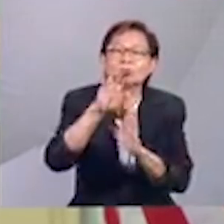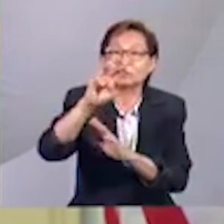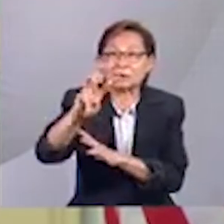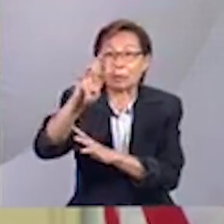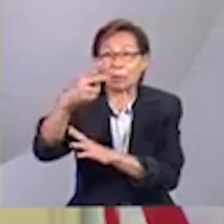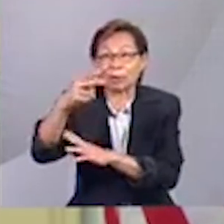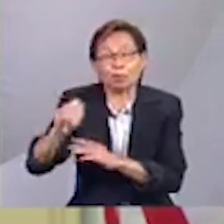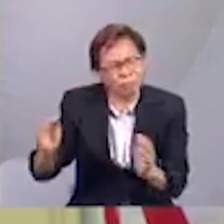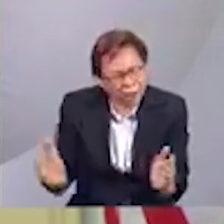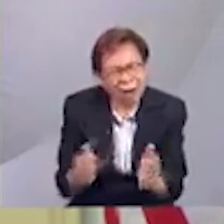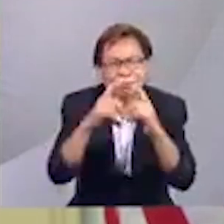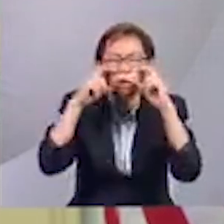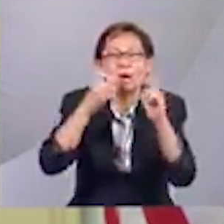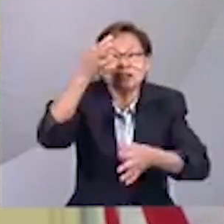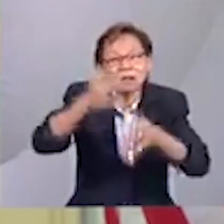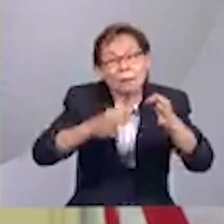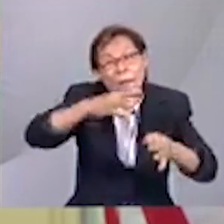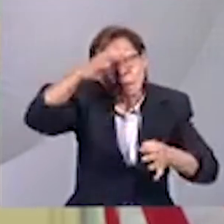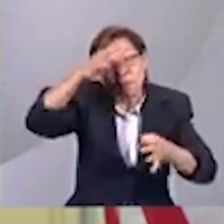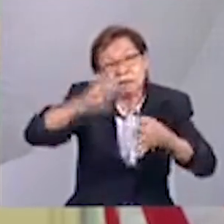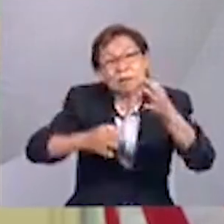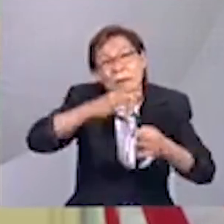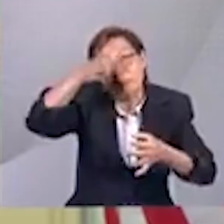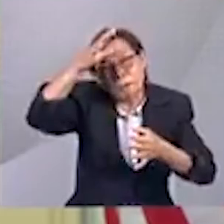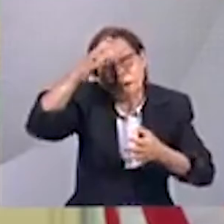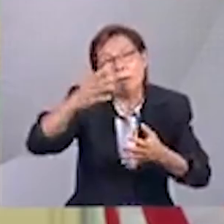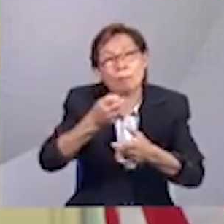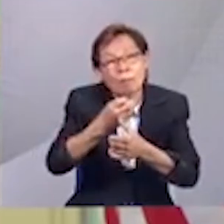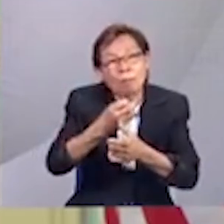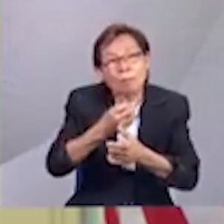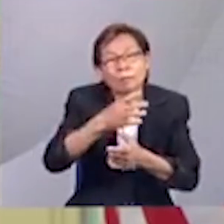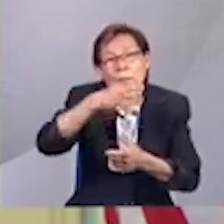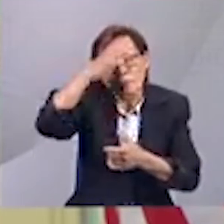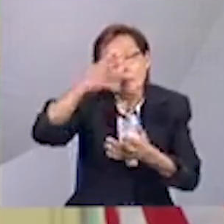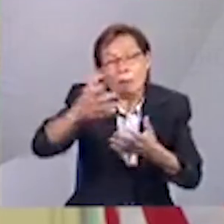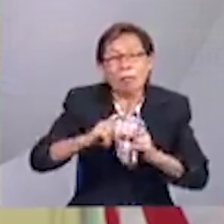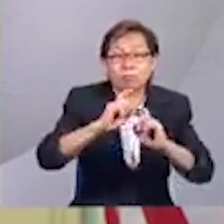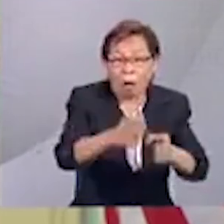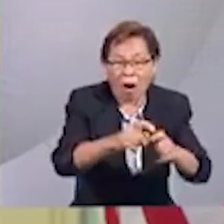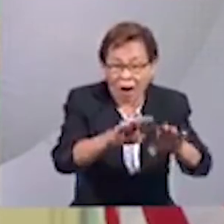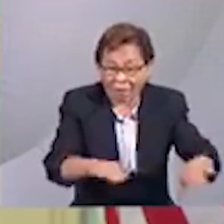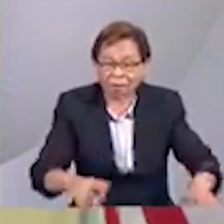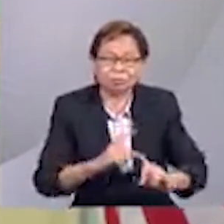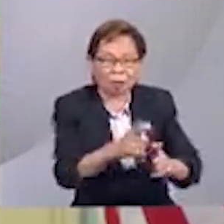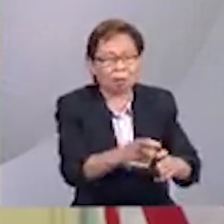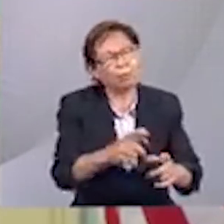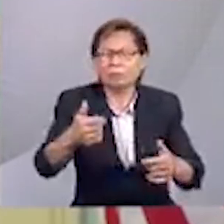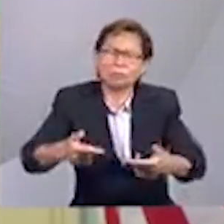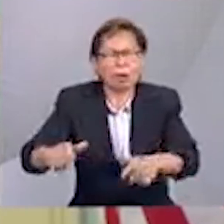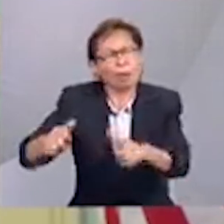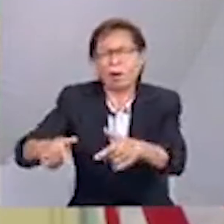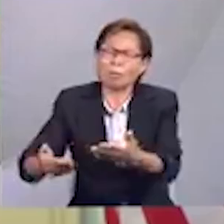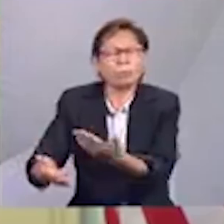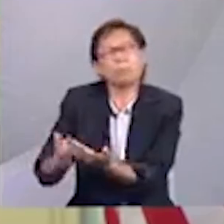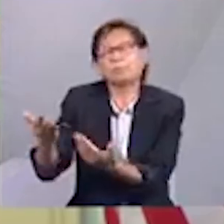WHO digalakkan, dan jika ibu bapa ingin memberi atau memberi pelitup muka kepada anak-anak mereka, kita tiada halangan. Kita